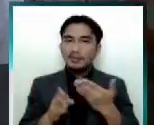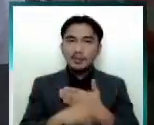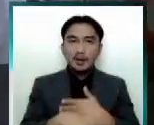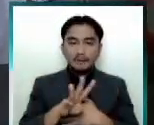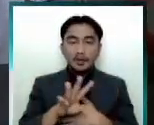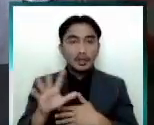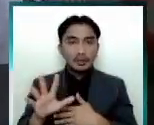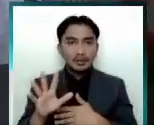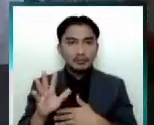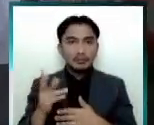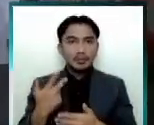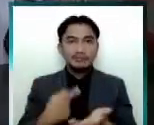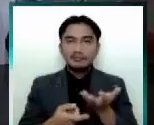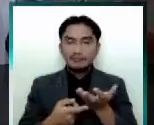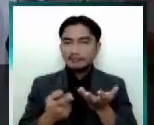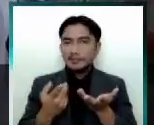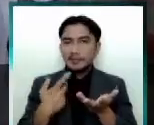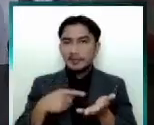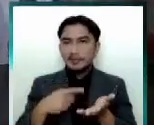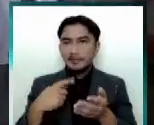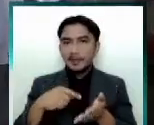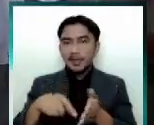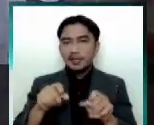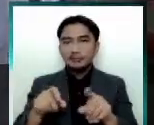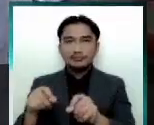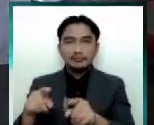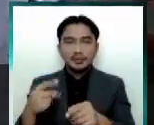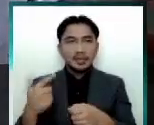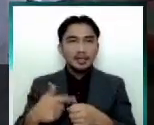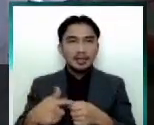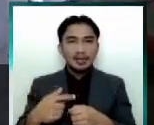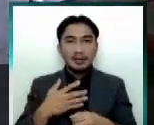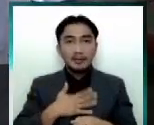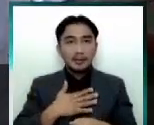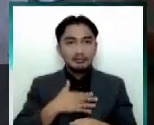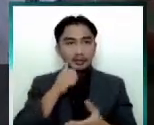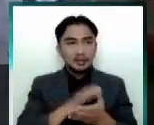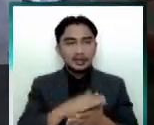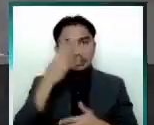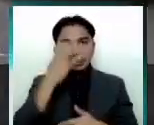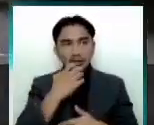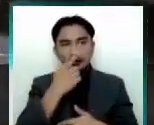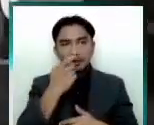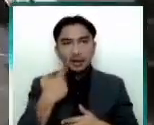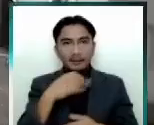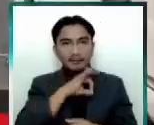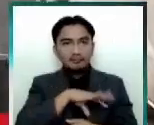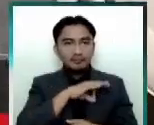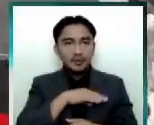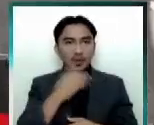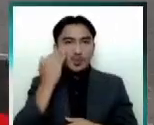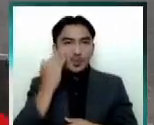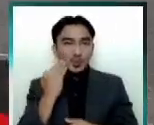na ngayong misis ko dahil yung mga bill sa kurente, tubig, kulang. Ayon sa mga